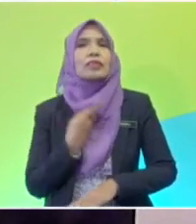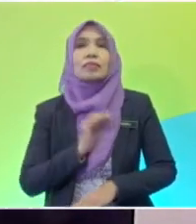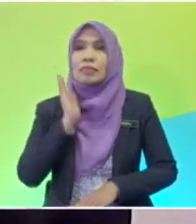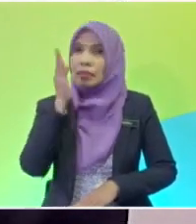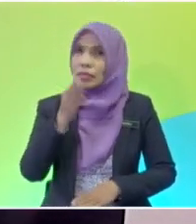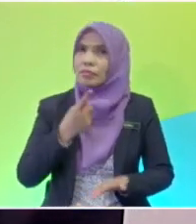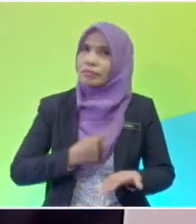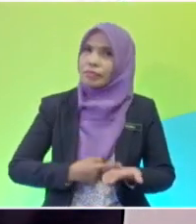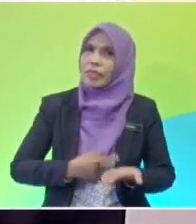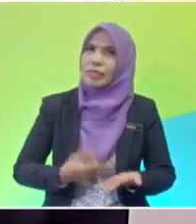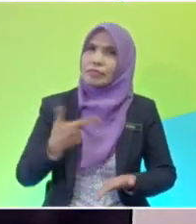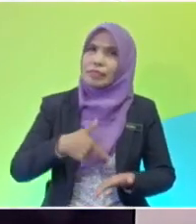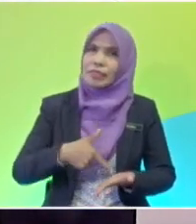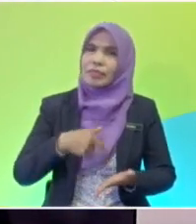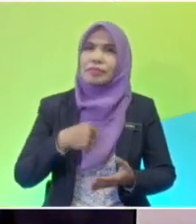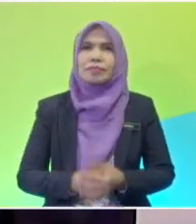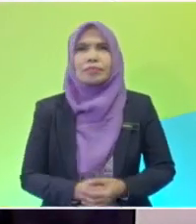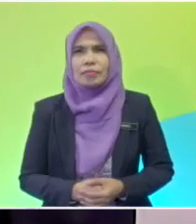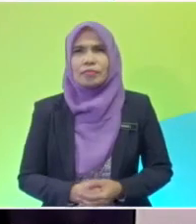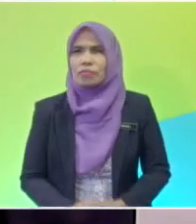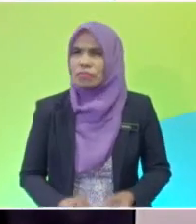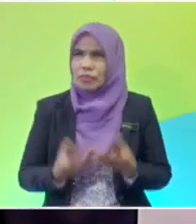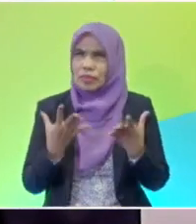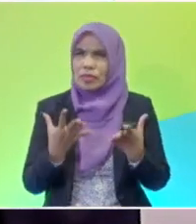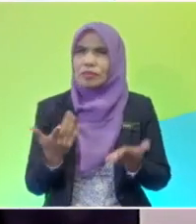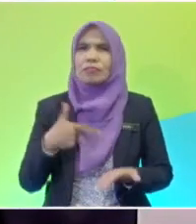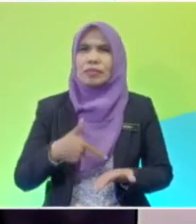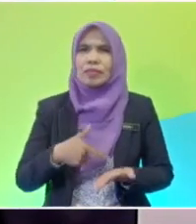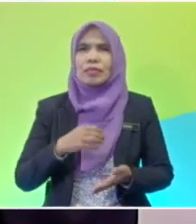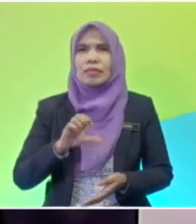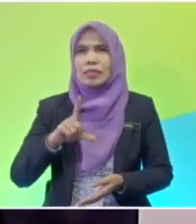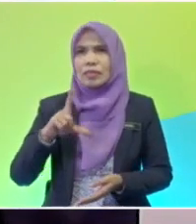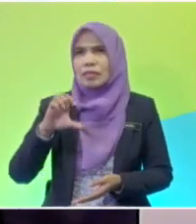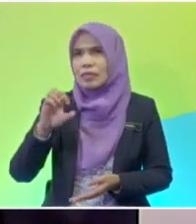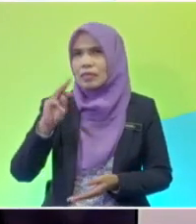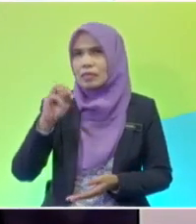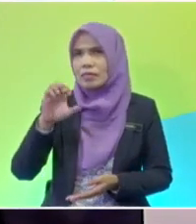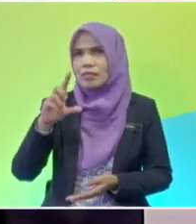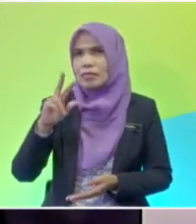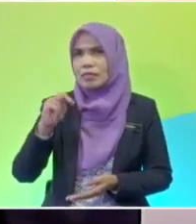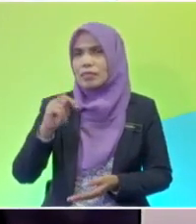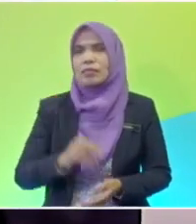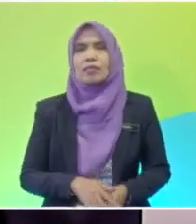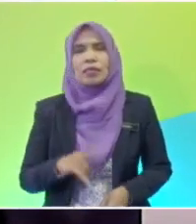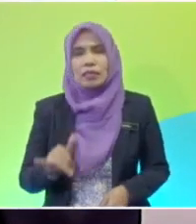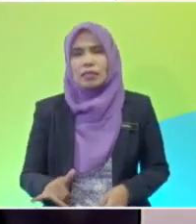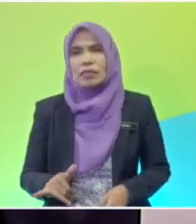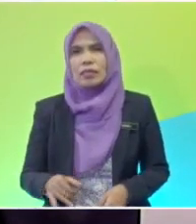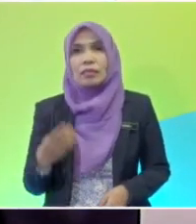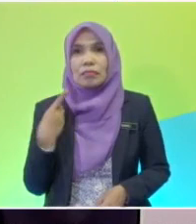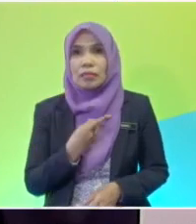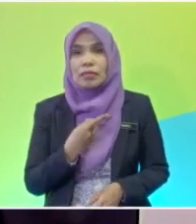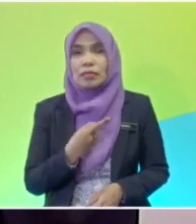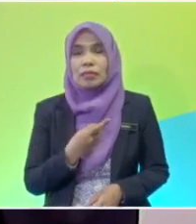bukan saja tentang kritik ini malah banyak lagi kan elemen-elemen lain yang perlu kita dalami dan pahami khususnya murid-murid Jangan malu ya